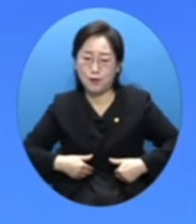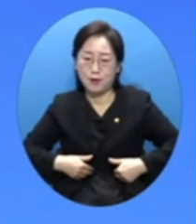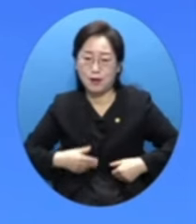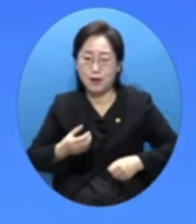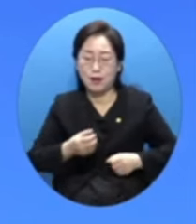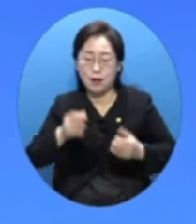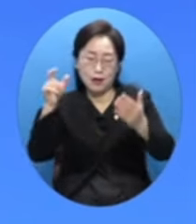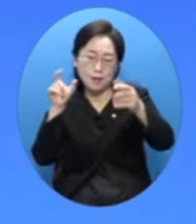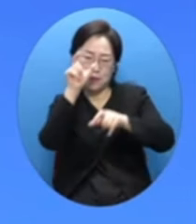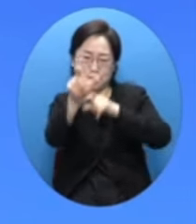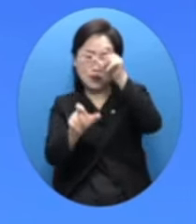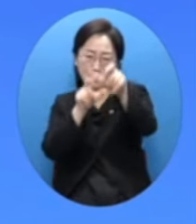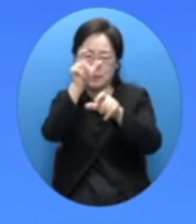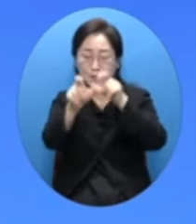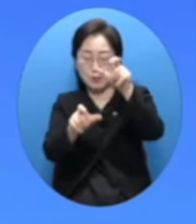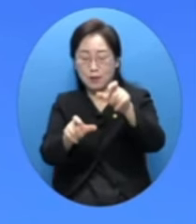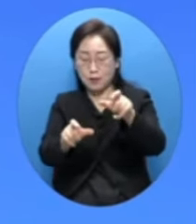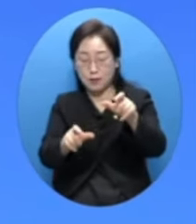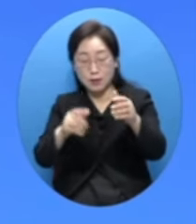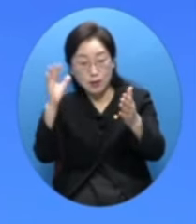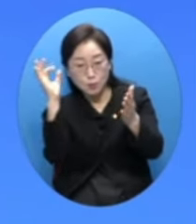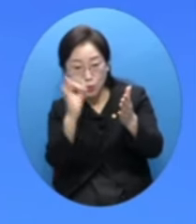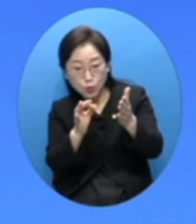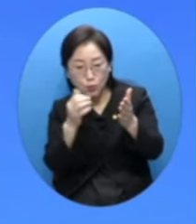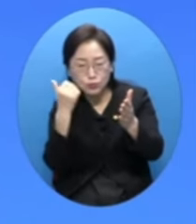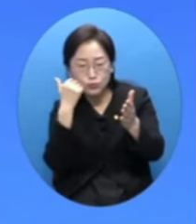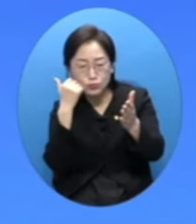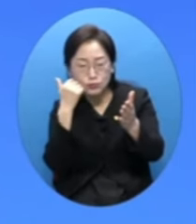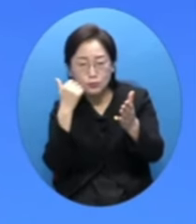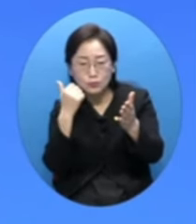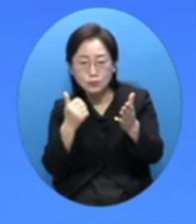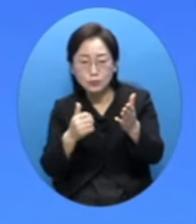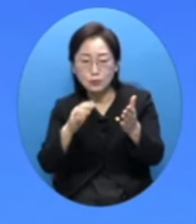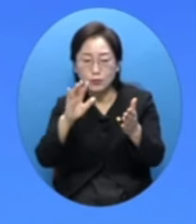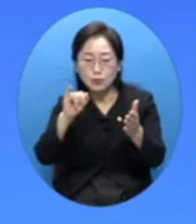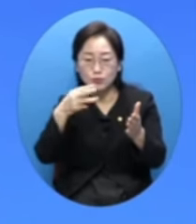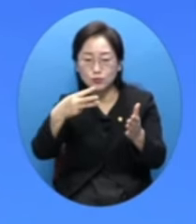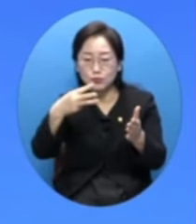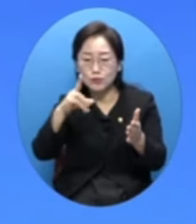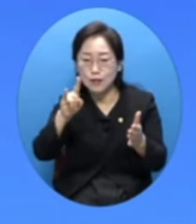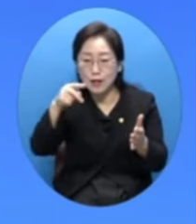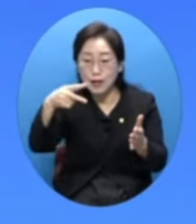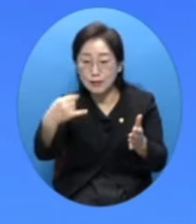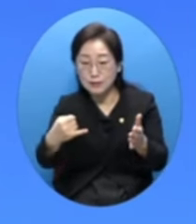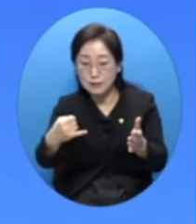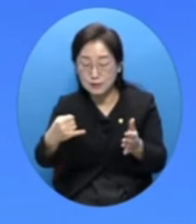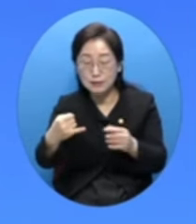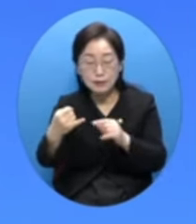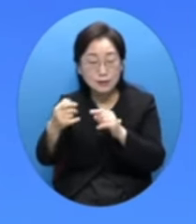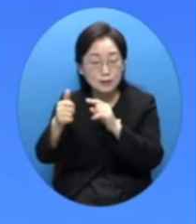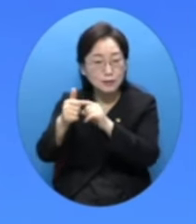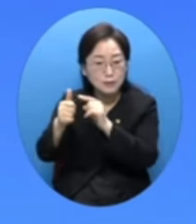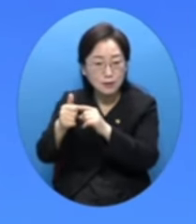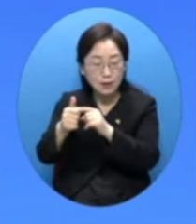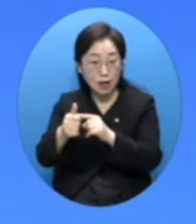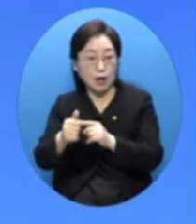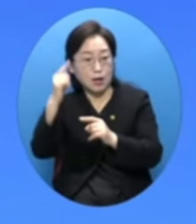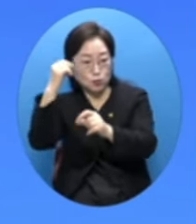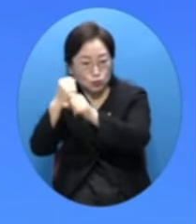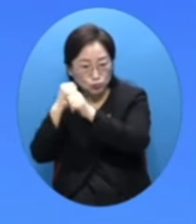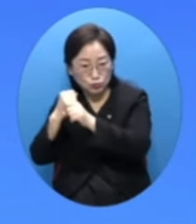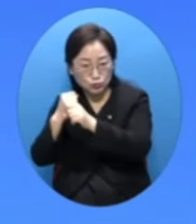알려서 그것을 본 브래 리드라는 사람이 자기 실의 연구원들을 통해서 연구